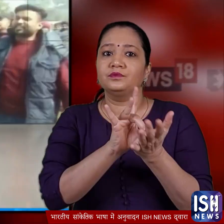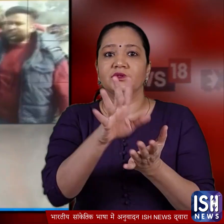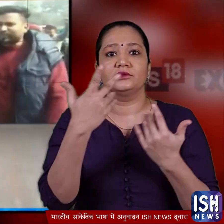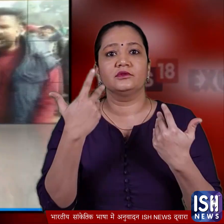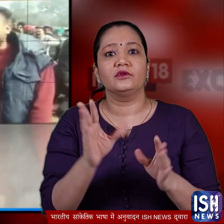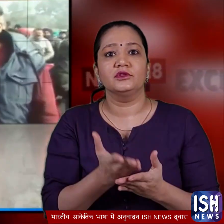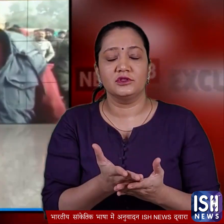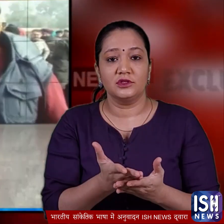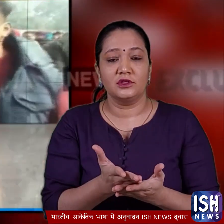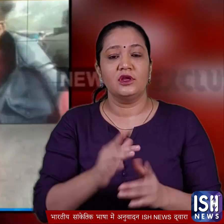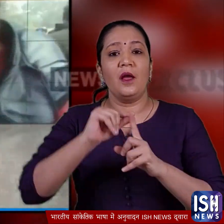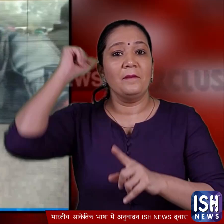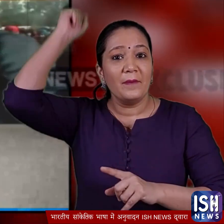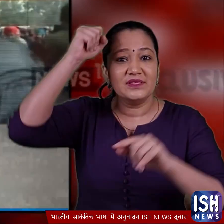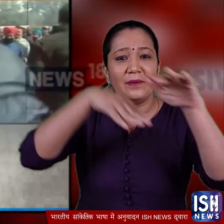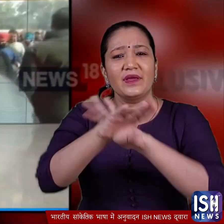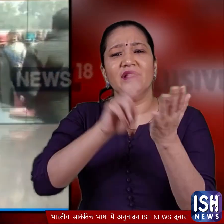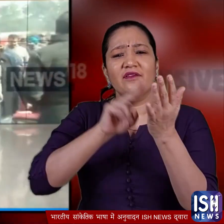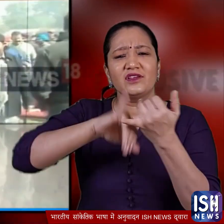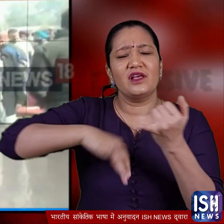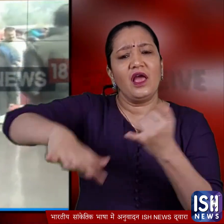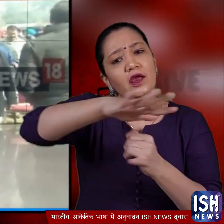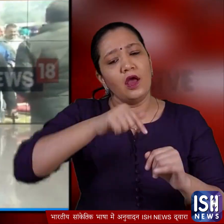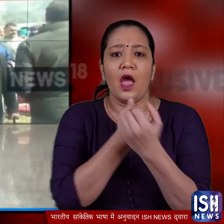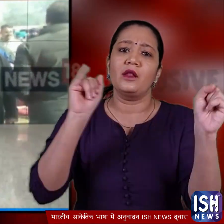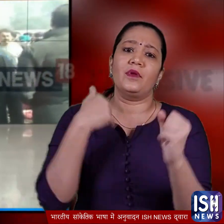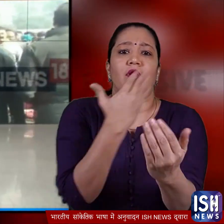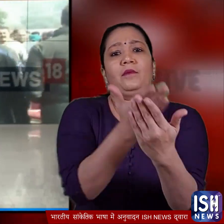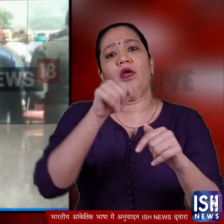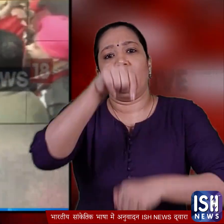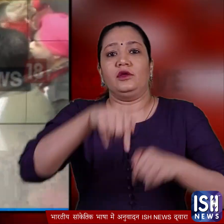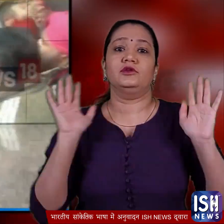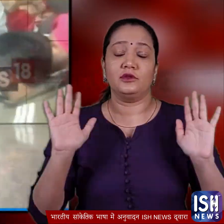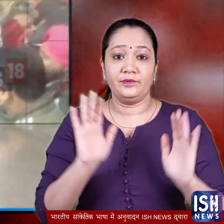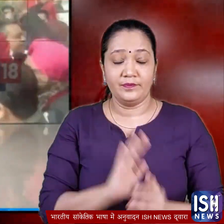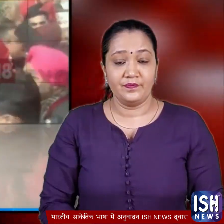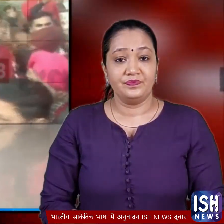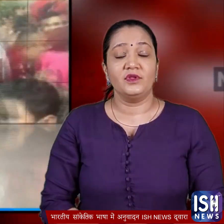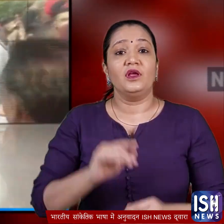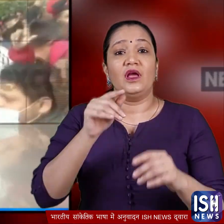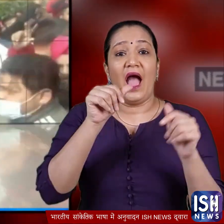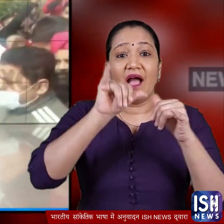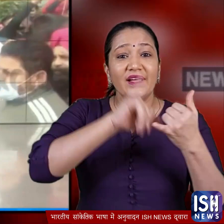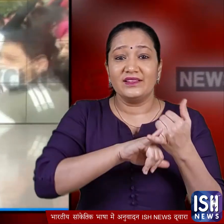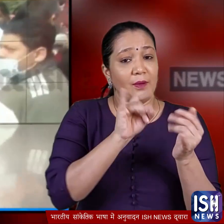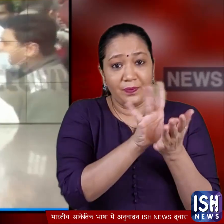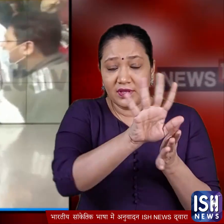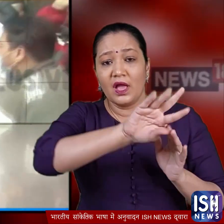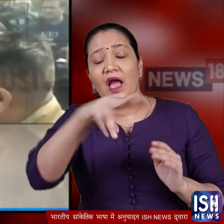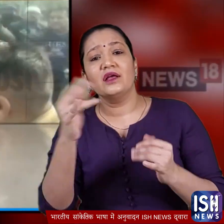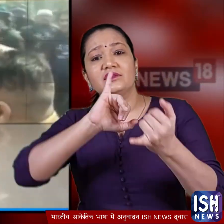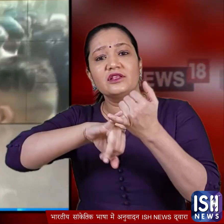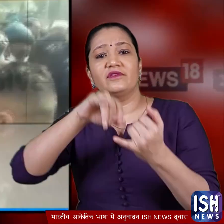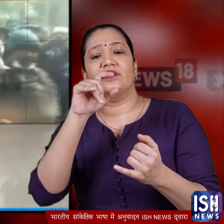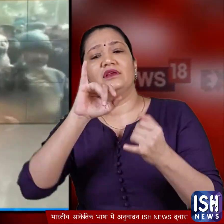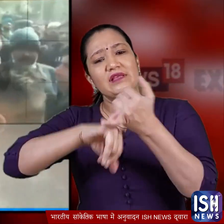टिकट काट दी गई, जिसके बाद उन्होंने पंजाब की नवांशहर सीट से निर्दलीय चुनाव लड़ने का ऐलान कर दिया। कांग्रेस ने अंगद सिंह की जगह इस सीट से